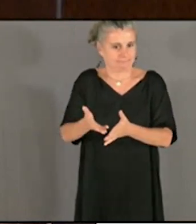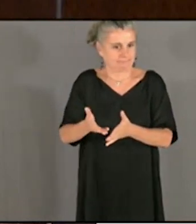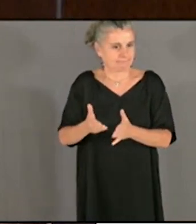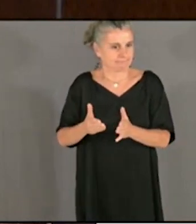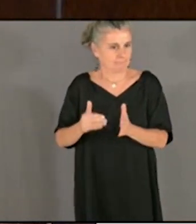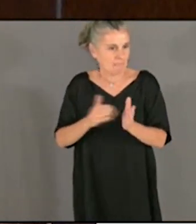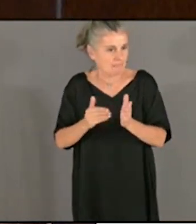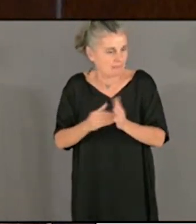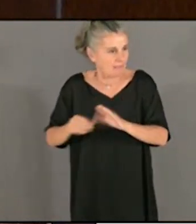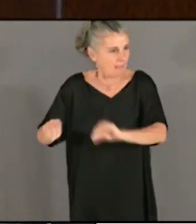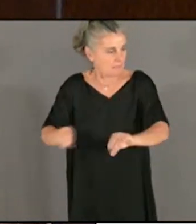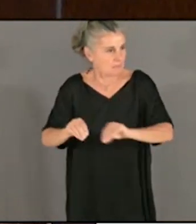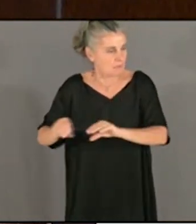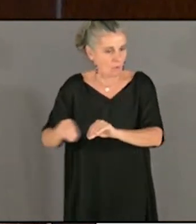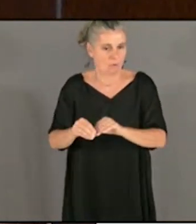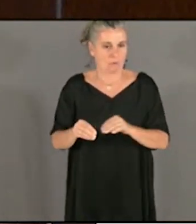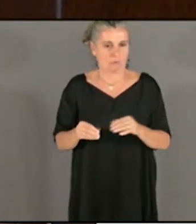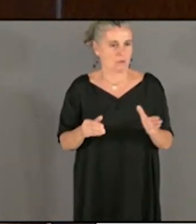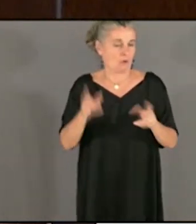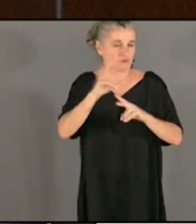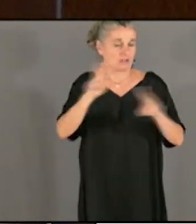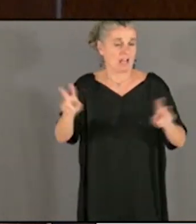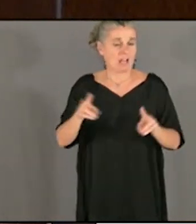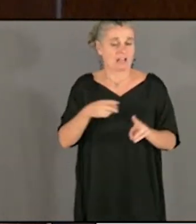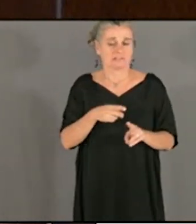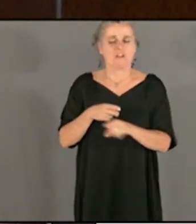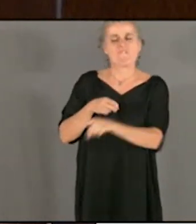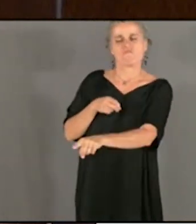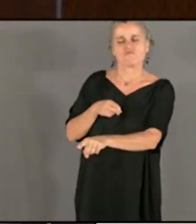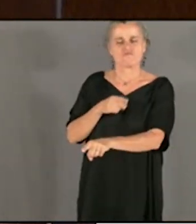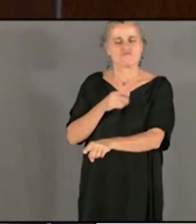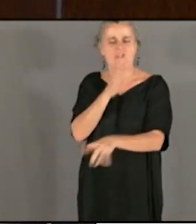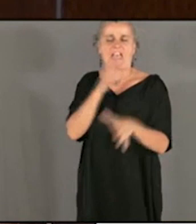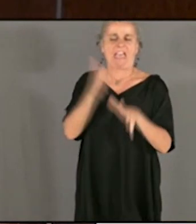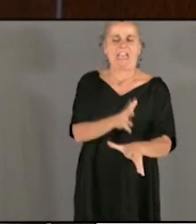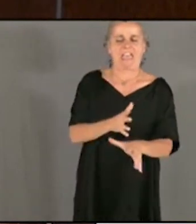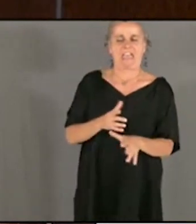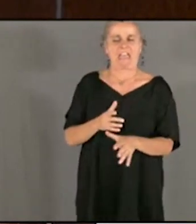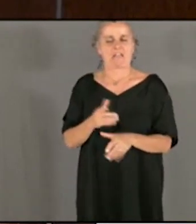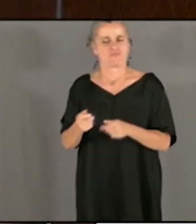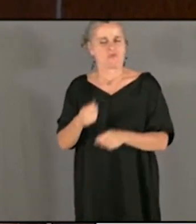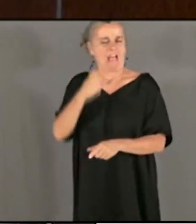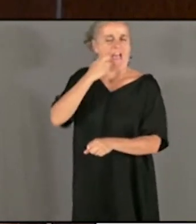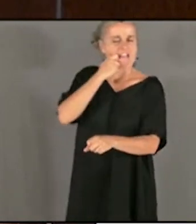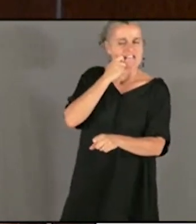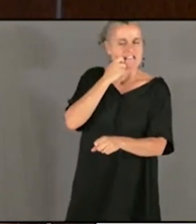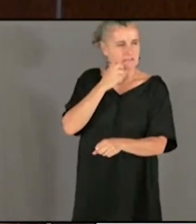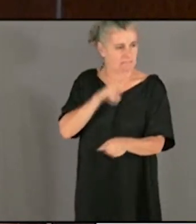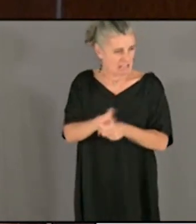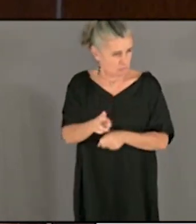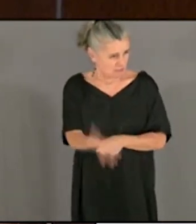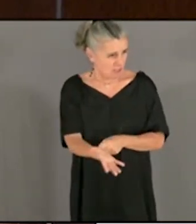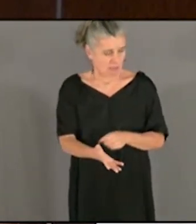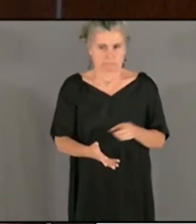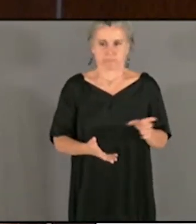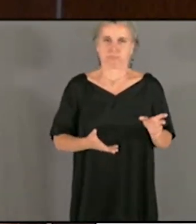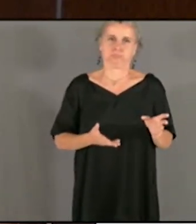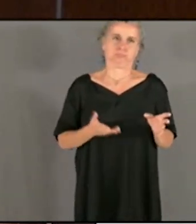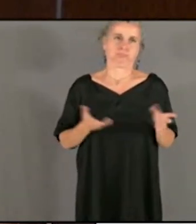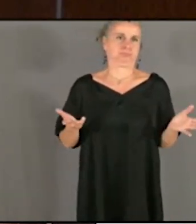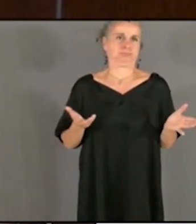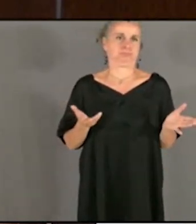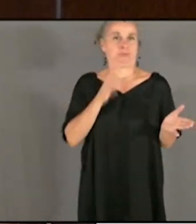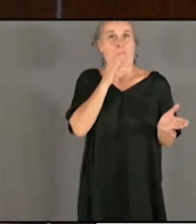de haine et de racisme, vous oubliez manifestement, vous ne voyez pas cet éléphant dans le